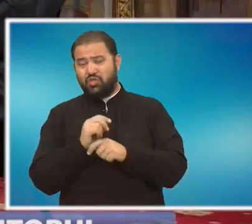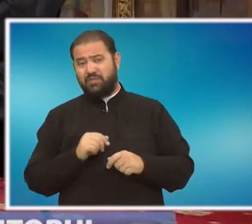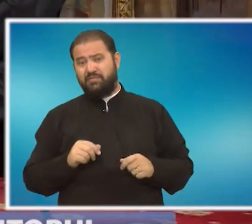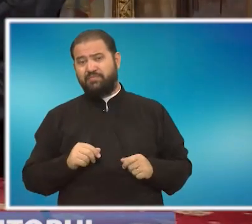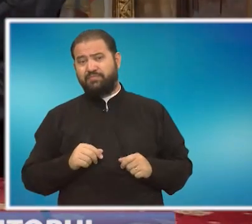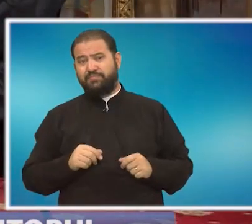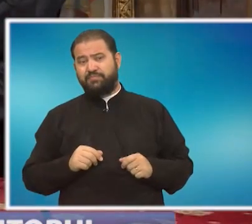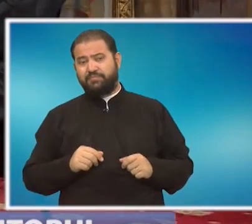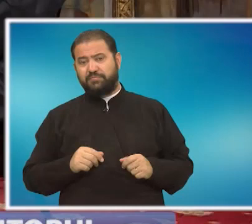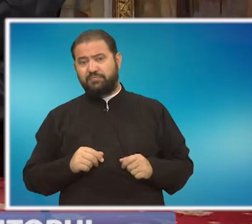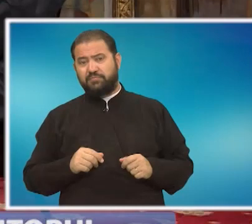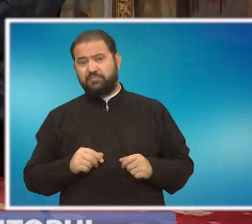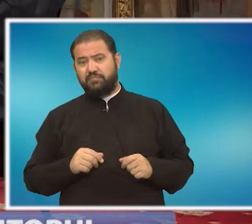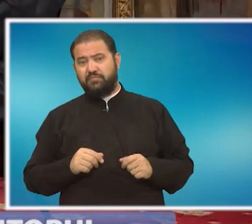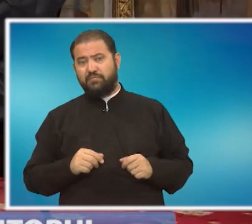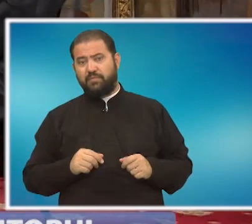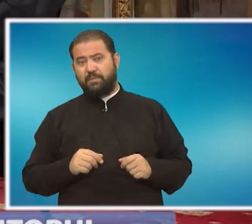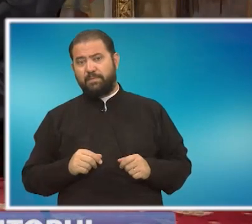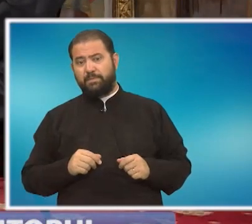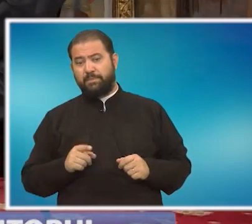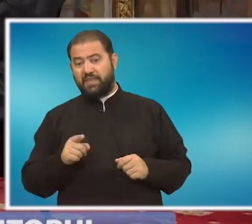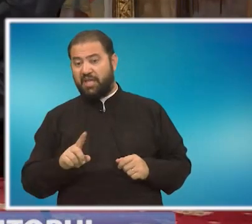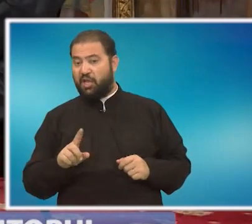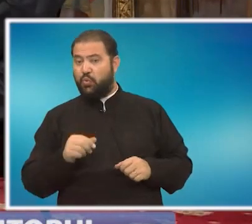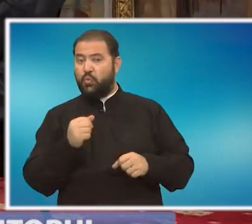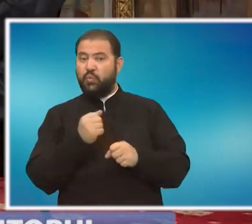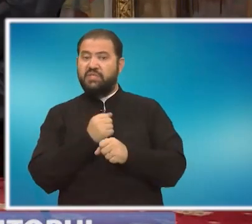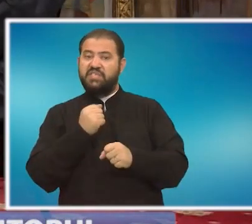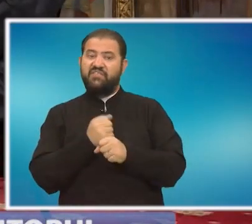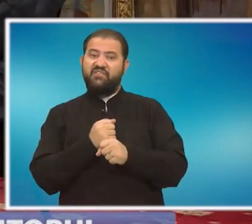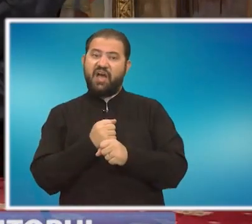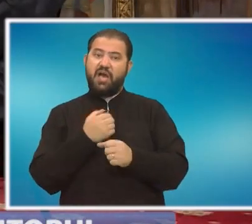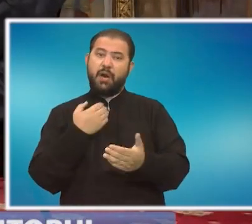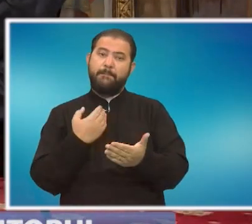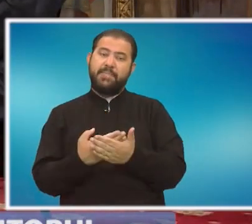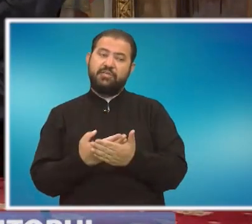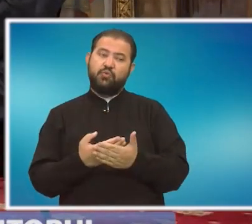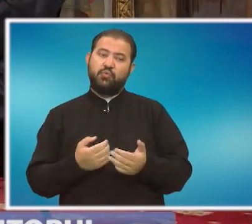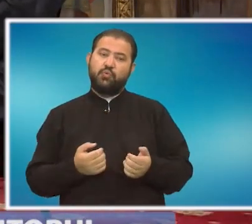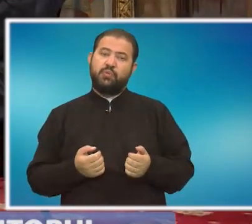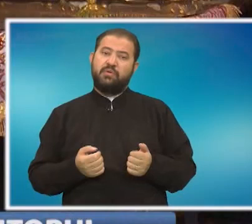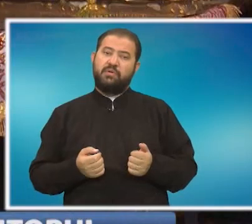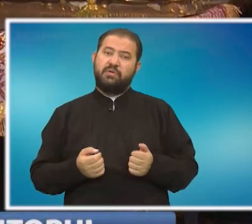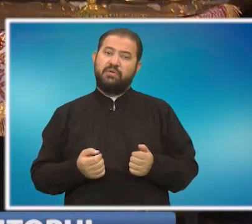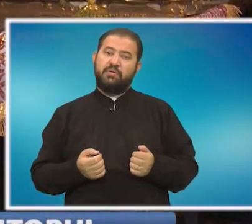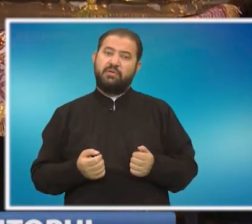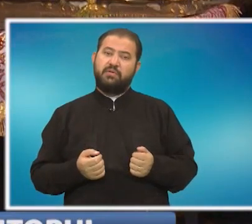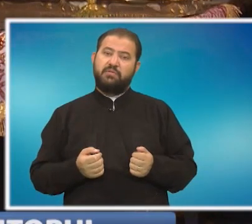de realizare a unor fapte minunate. Ele nu se realizează